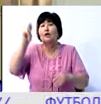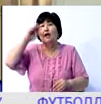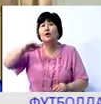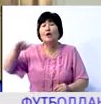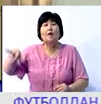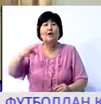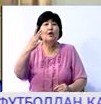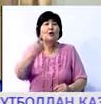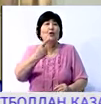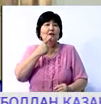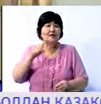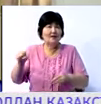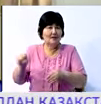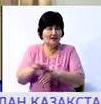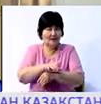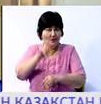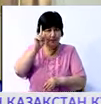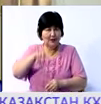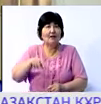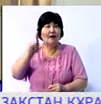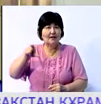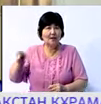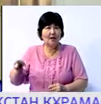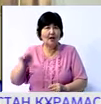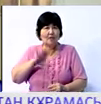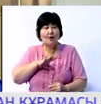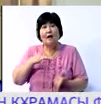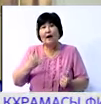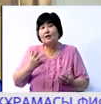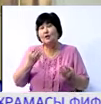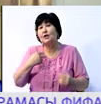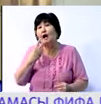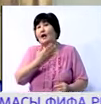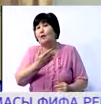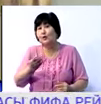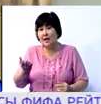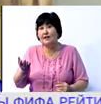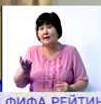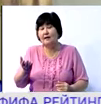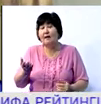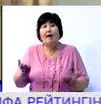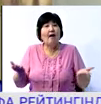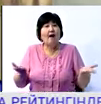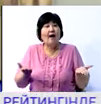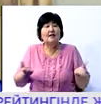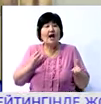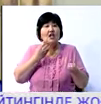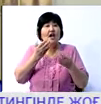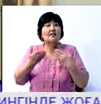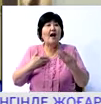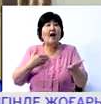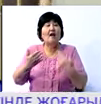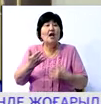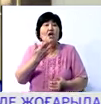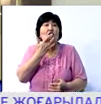барлықтары төрт тілді жетік меңгерген азаматтар болды. Қазіргі күні қарап отырсаңыздар, қандай да бір жақсы қарым қатынастарға